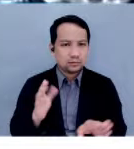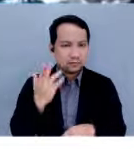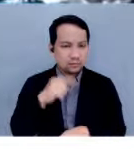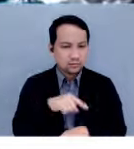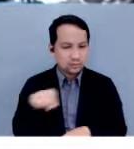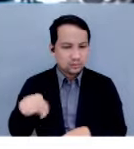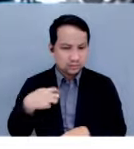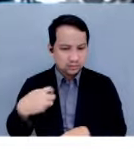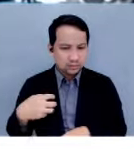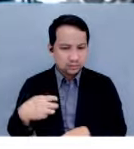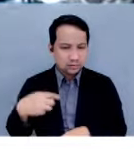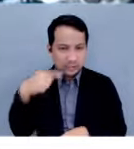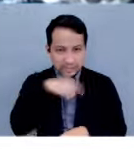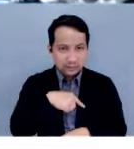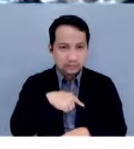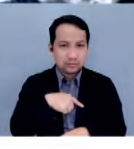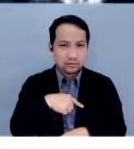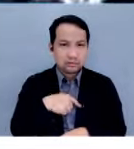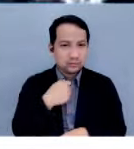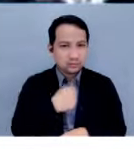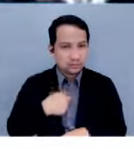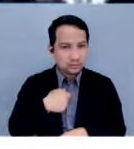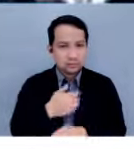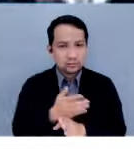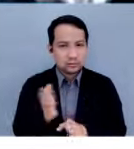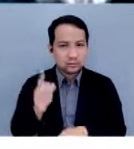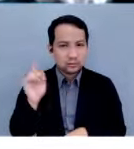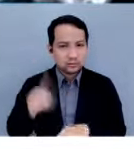pinagluloko. I'm sorry, I have to walk out. Hindi ko kaya to.